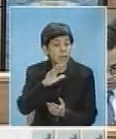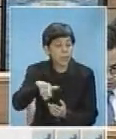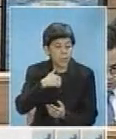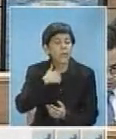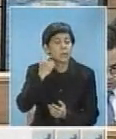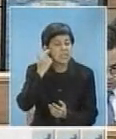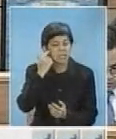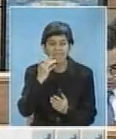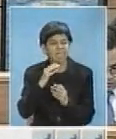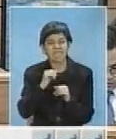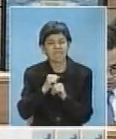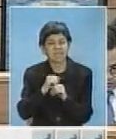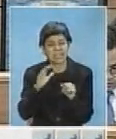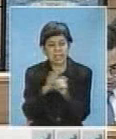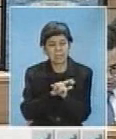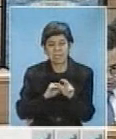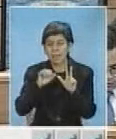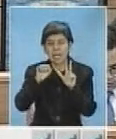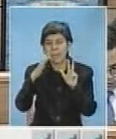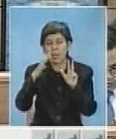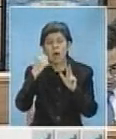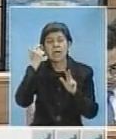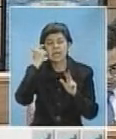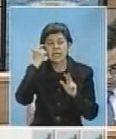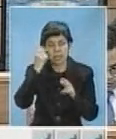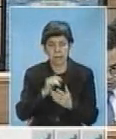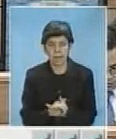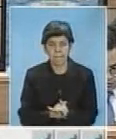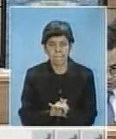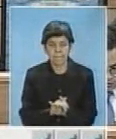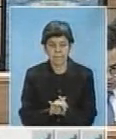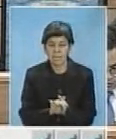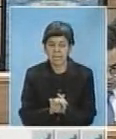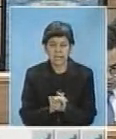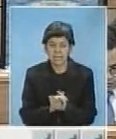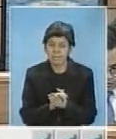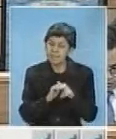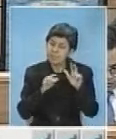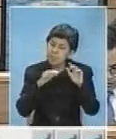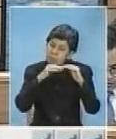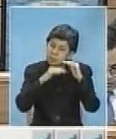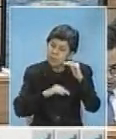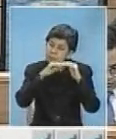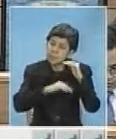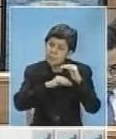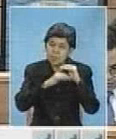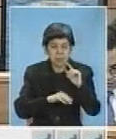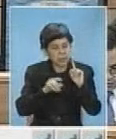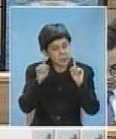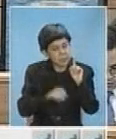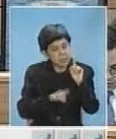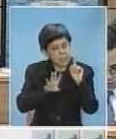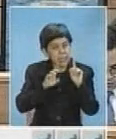ชื่อครับไม่ถึงครึ่งเอาเข้าจริงผมเชื่อด้วยซ้ำไปว่าไม่ถึง1ใน4หรืออาจจะน้อยกว่านั้น